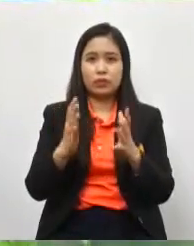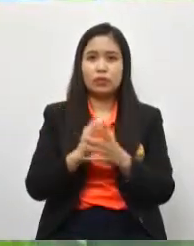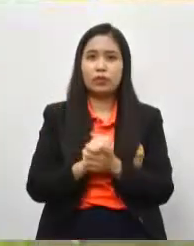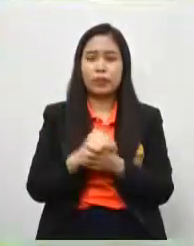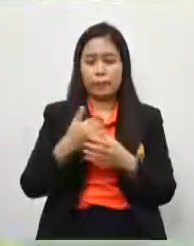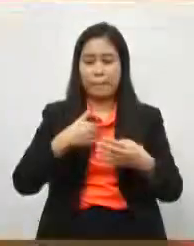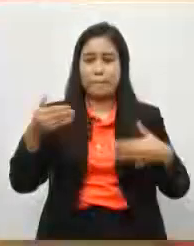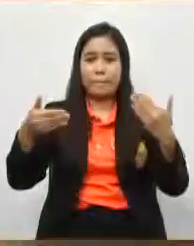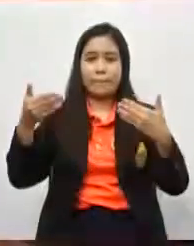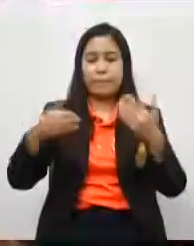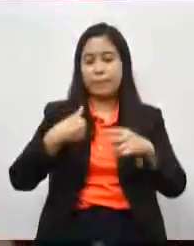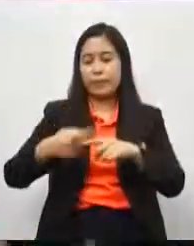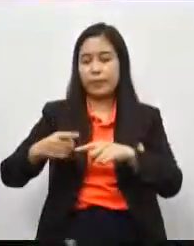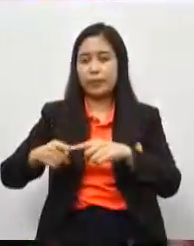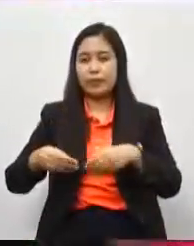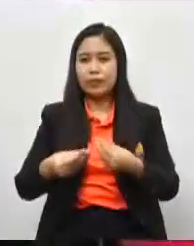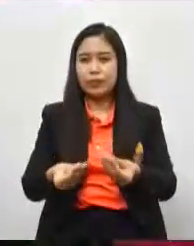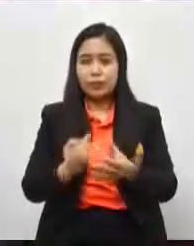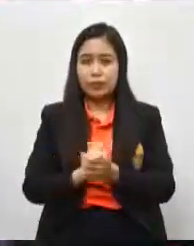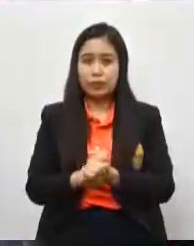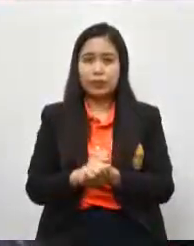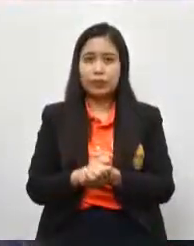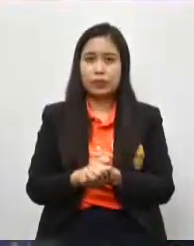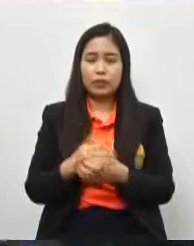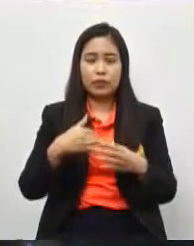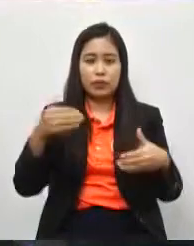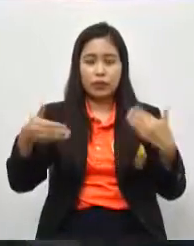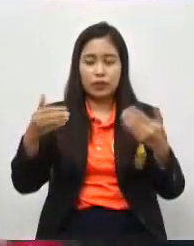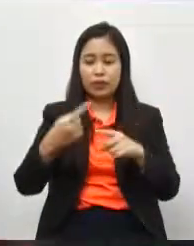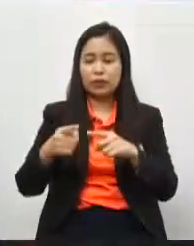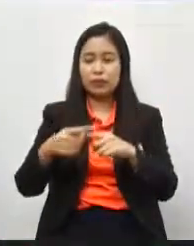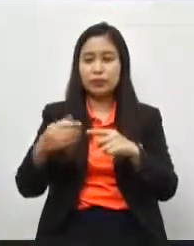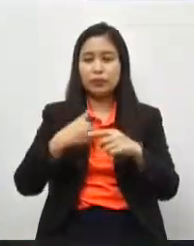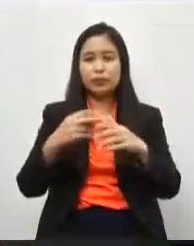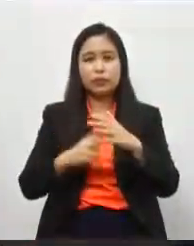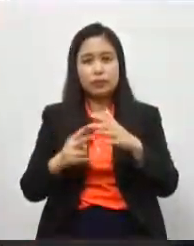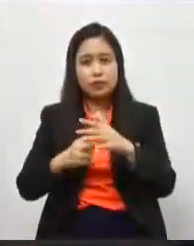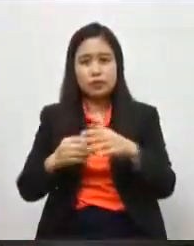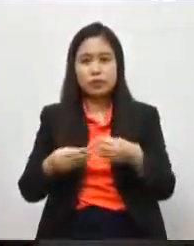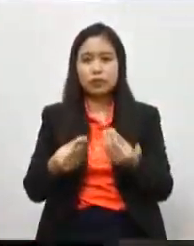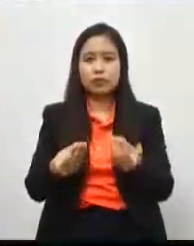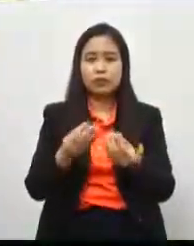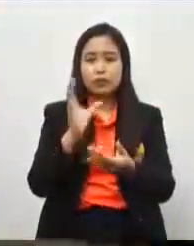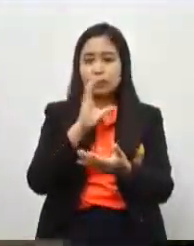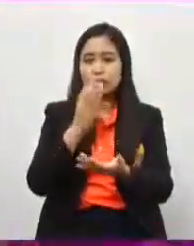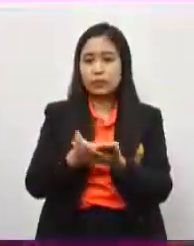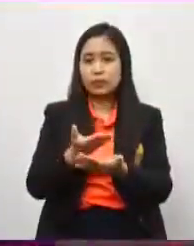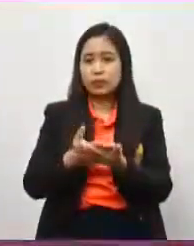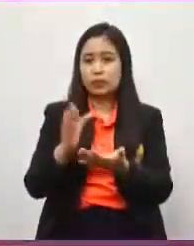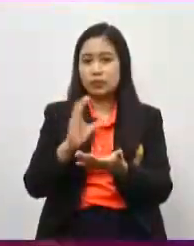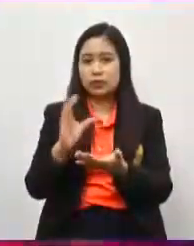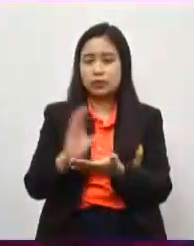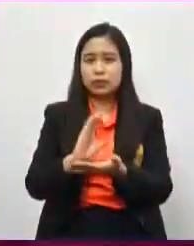รรมเล่นนำพ่อเขตได้เงิน1,200,000วันที่4เมษายน2564ค่าใช้จ่ายเหลือประม